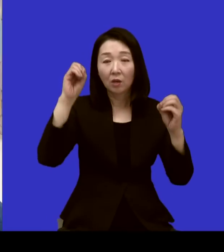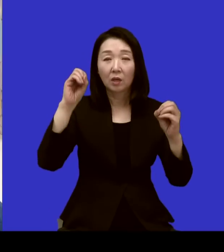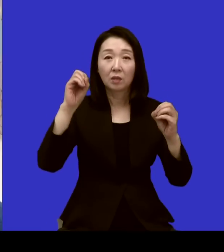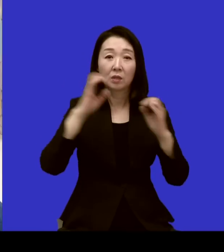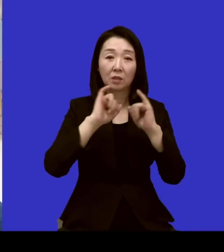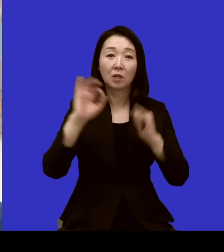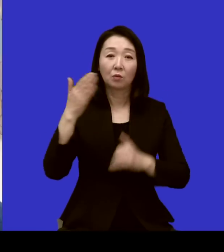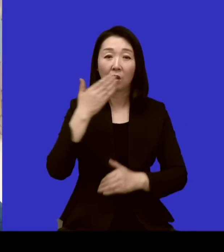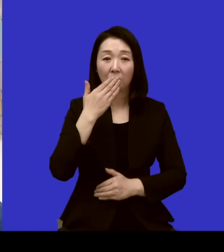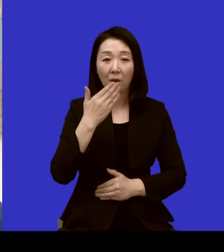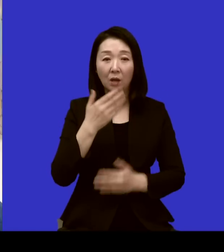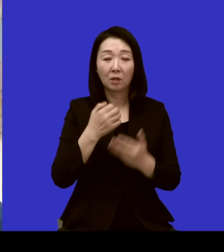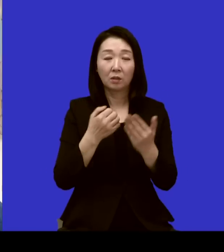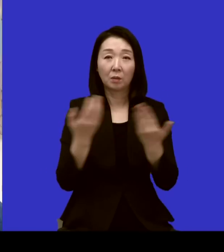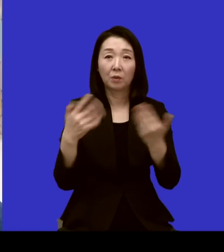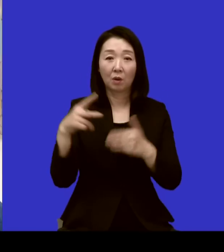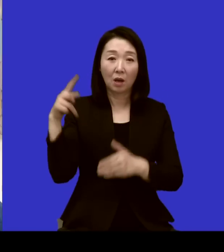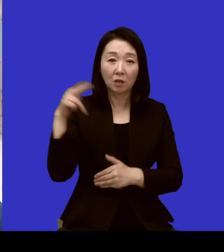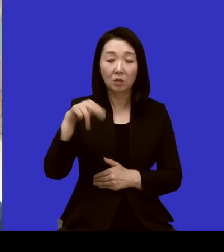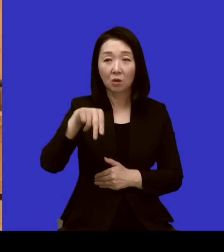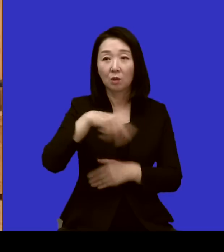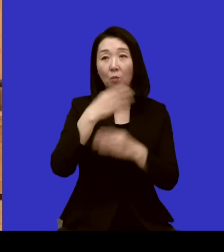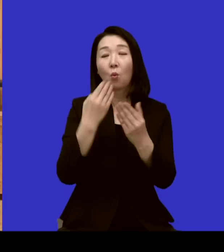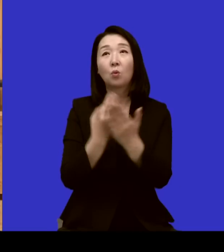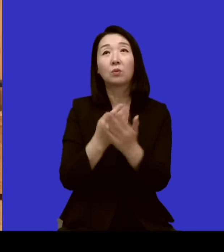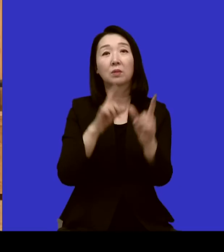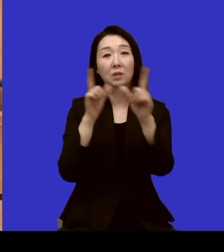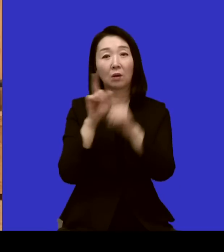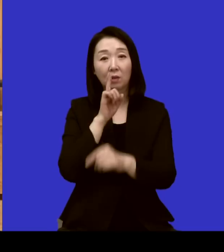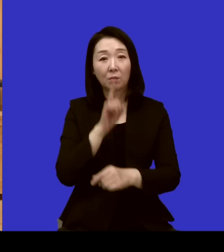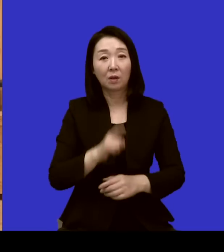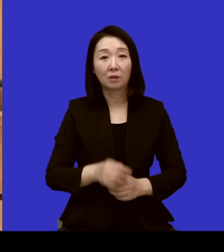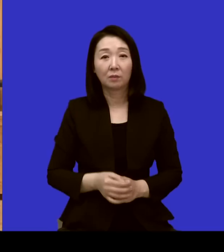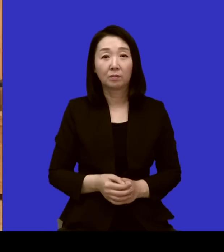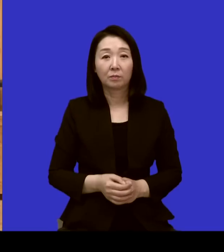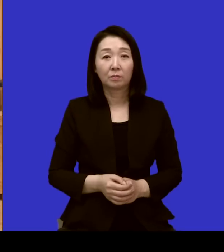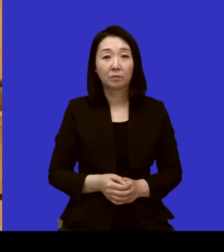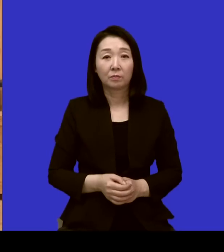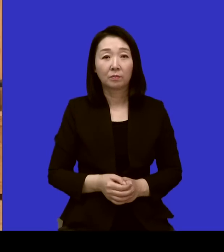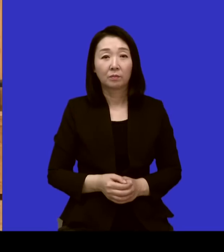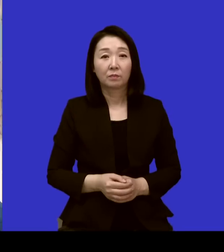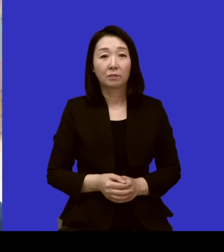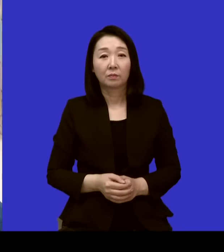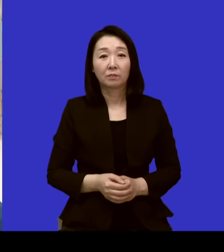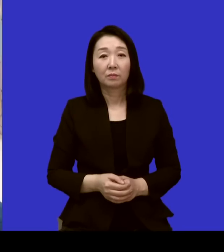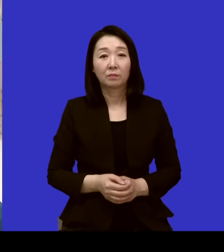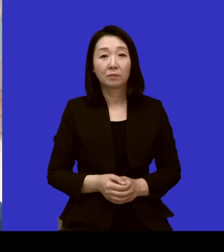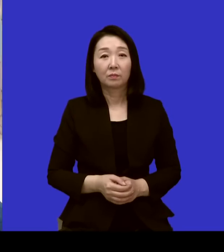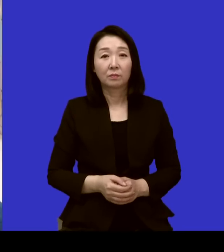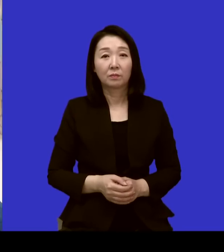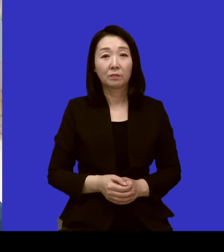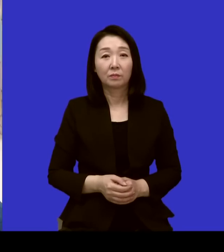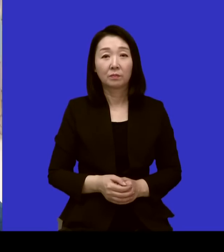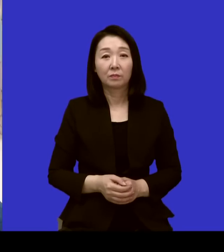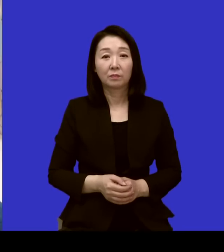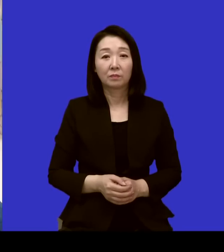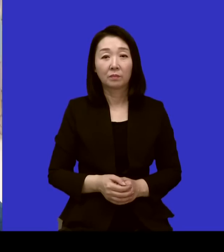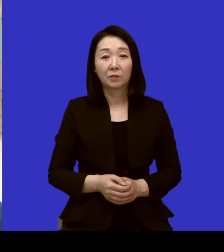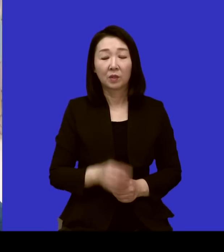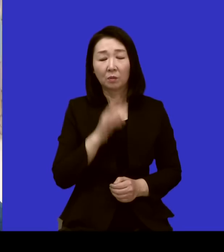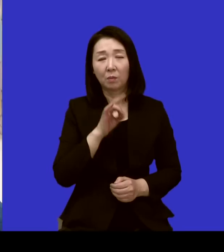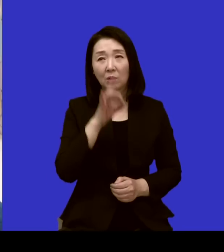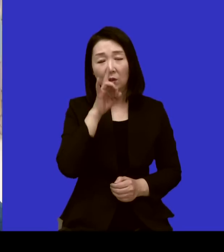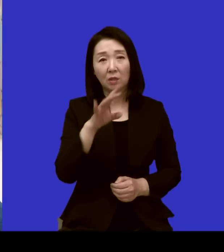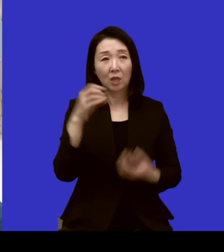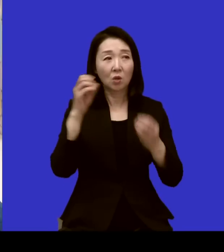해서 모든 연락을 두절하고 여기다 들어가 있다. 그 얘기를 들었던 거예요. 예, 예. 그래서 이제 근데 말도 안 된다.